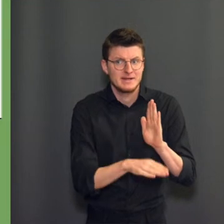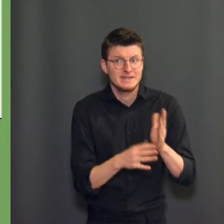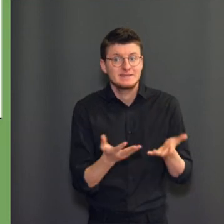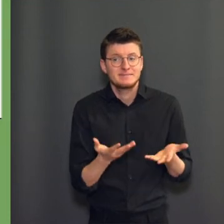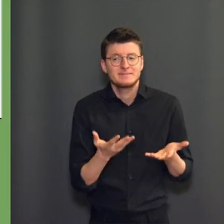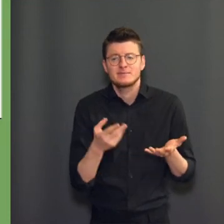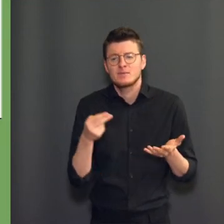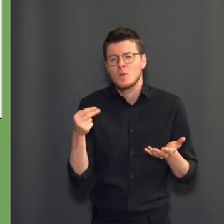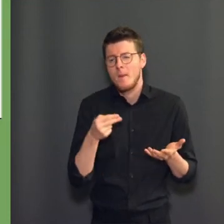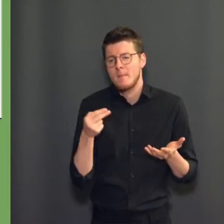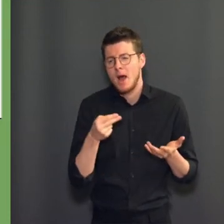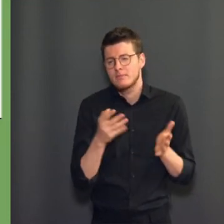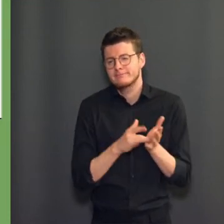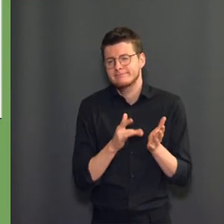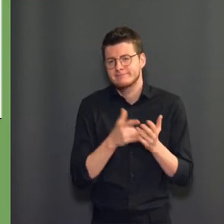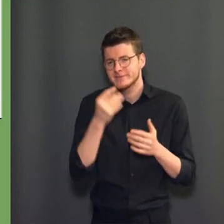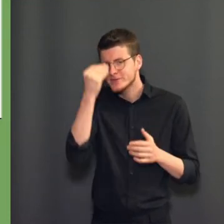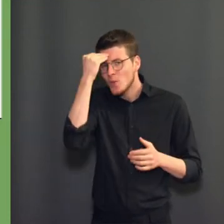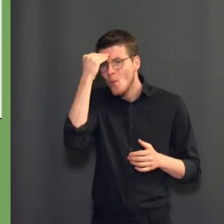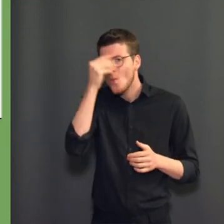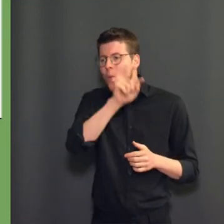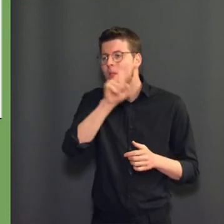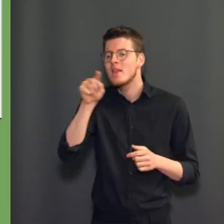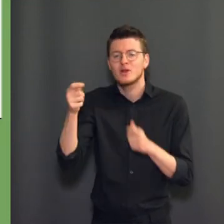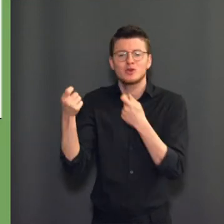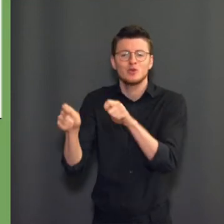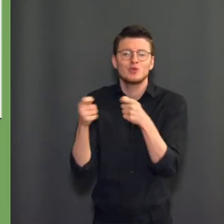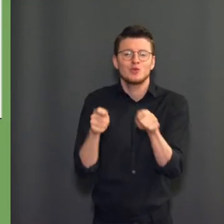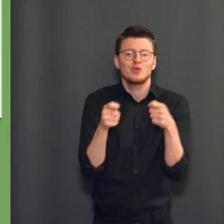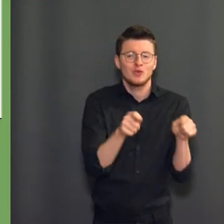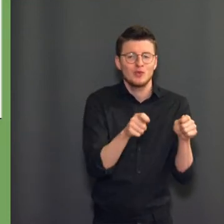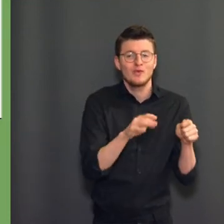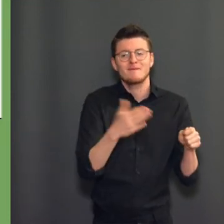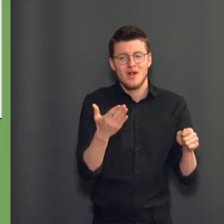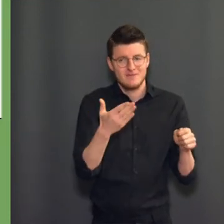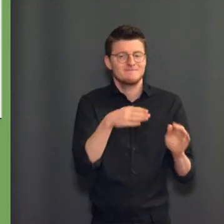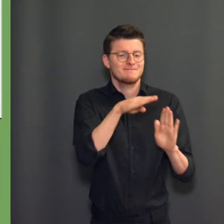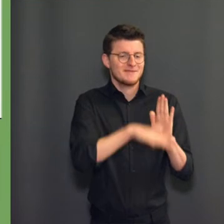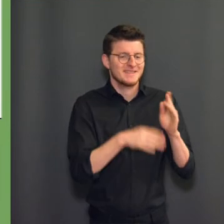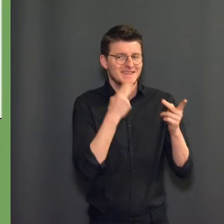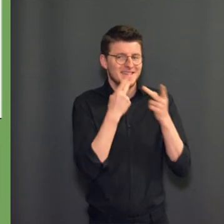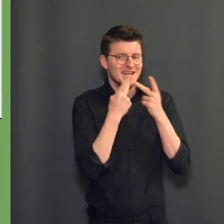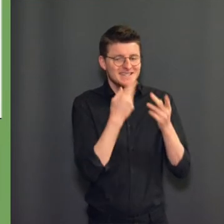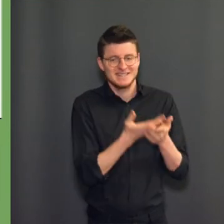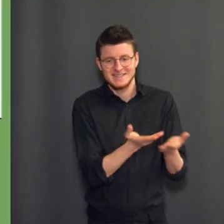scholen gesloten zijn, wordt er ook minder getest bij kinderen en tieners.